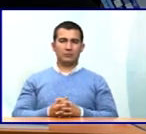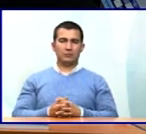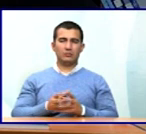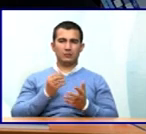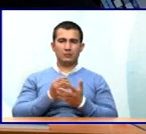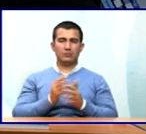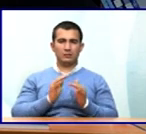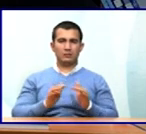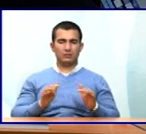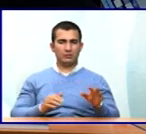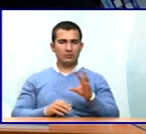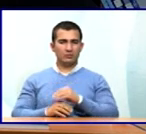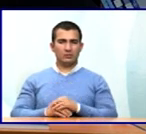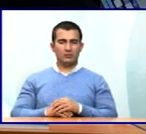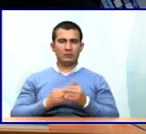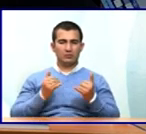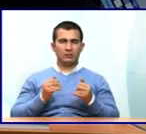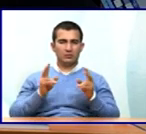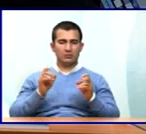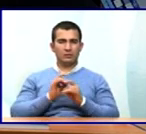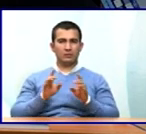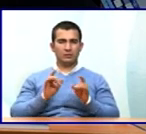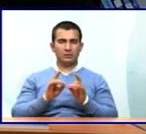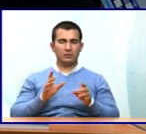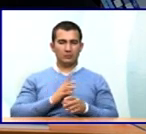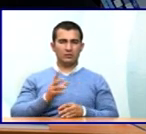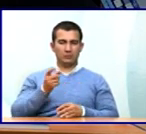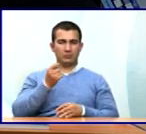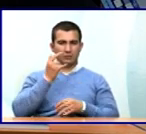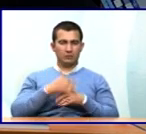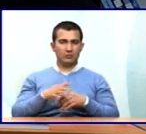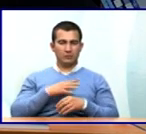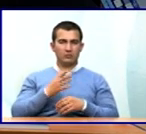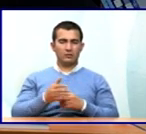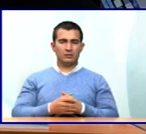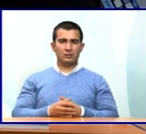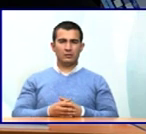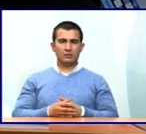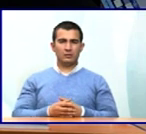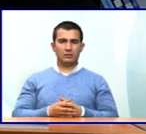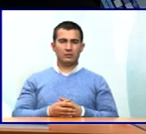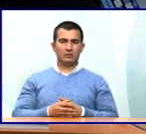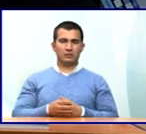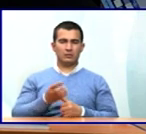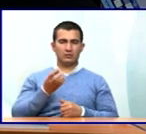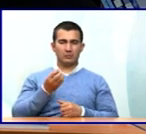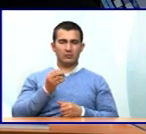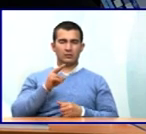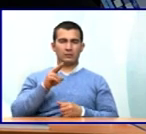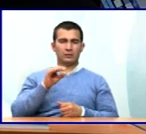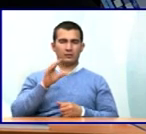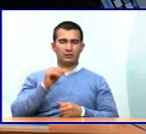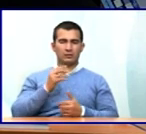Hurmatli o'quvchilar, agar mavzuyimiz sizga tushunarli bo'lgan bo'lsa, keling siz bilan yana bir Beza